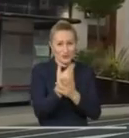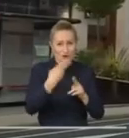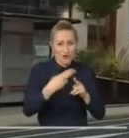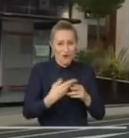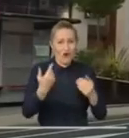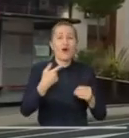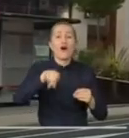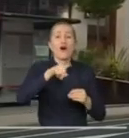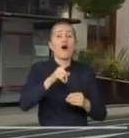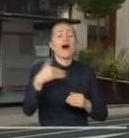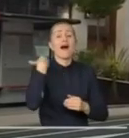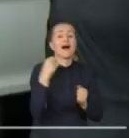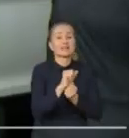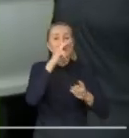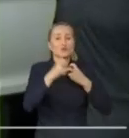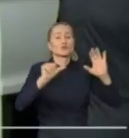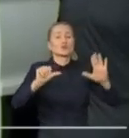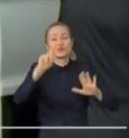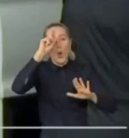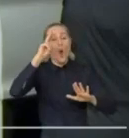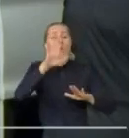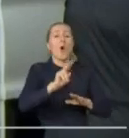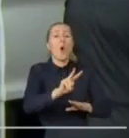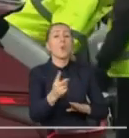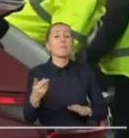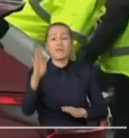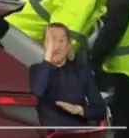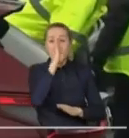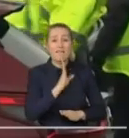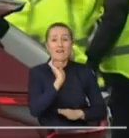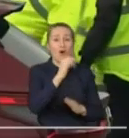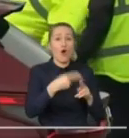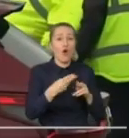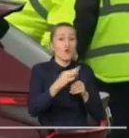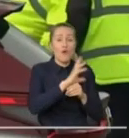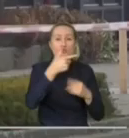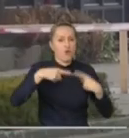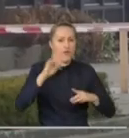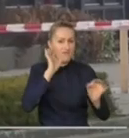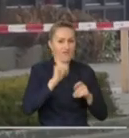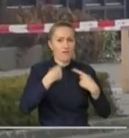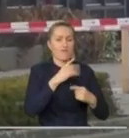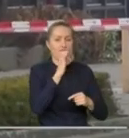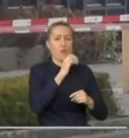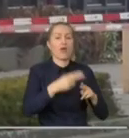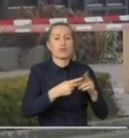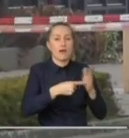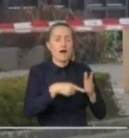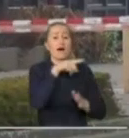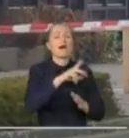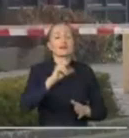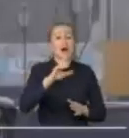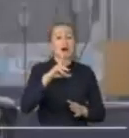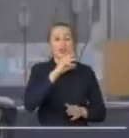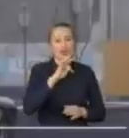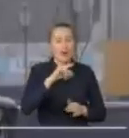ustają poszukiwania 6 osoby zakażonej brazylijskim wariantem koronawirusa, która nie podała swoich danych. Z kolei w holenderskim Boven-Kaspel doszło do